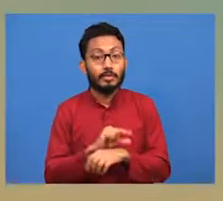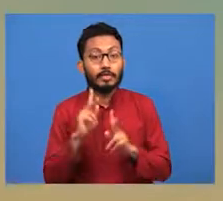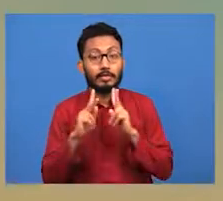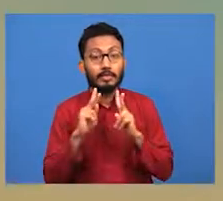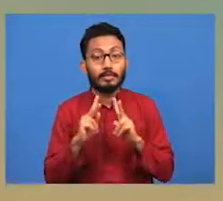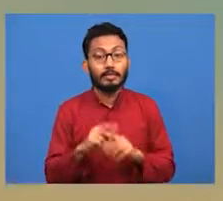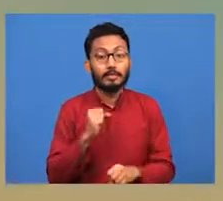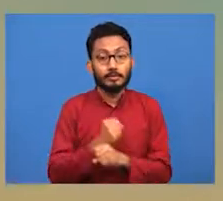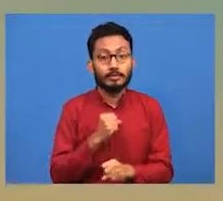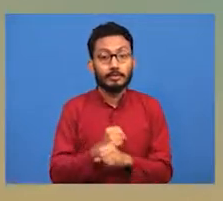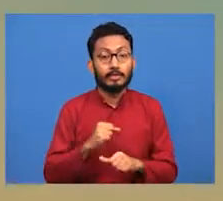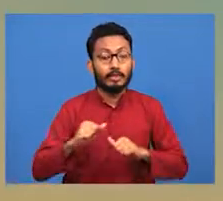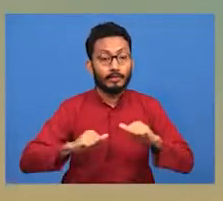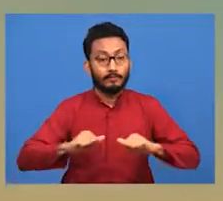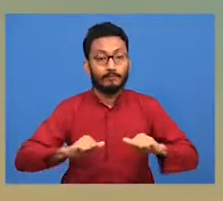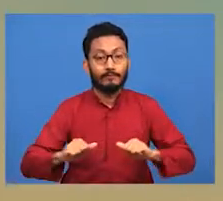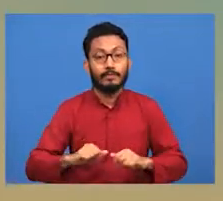aktif transitif?